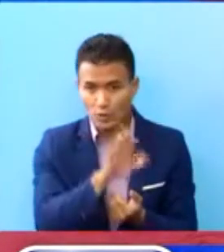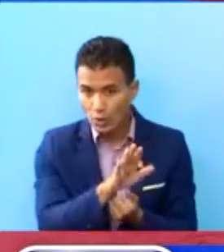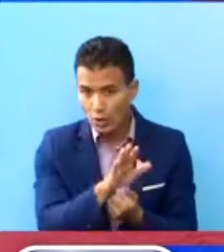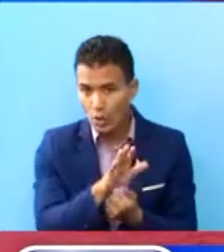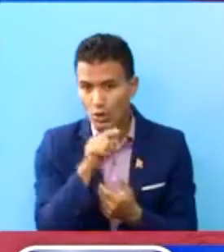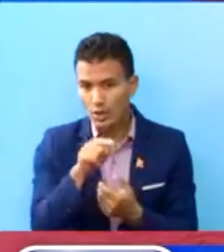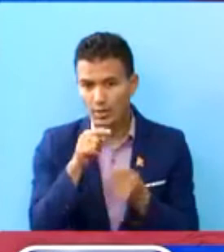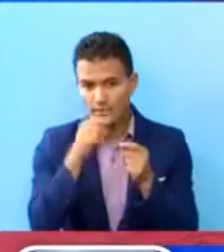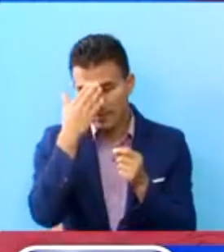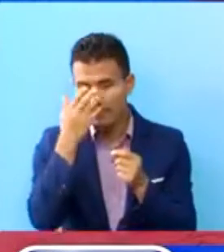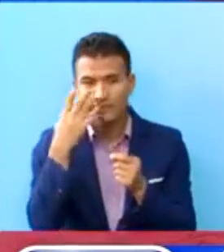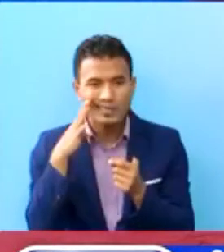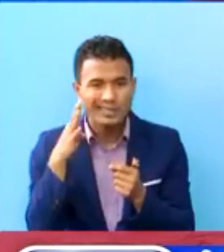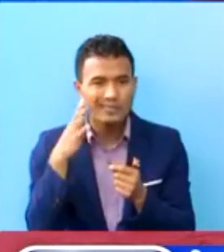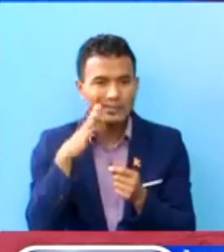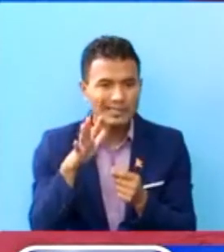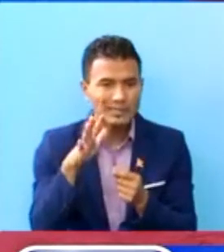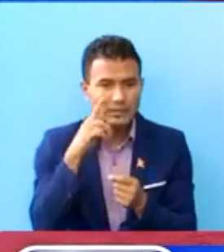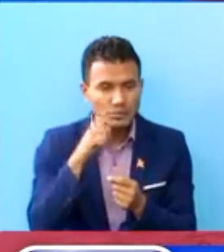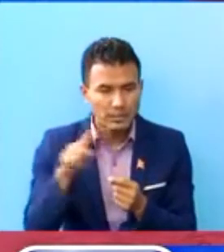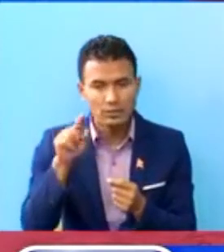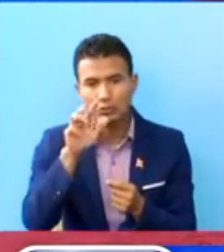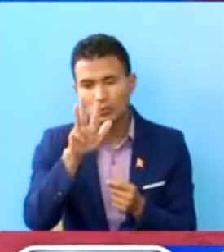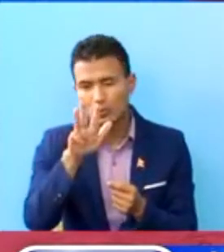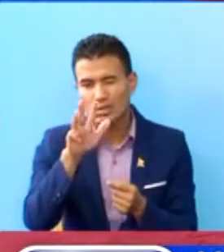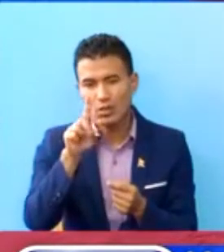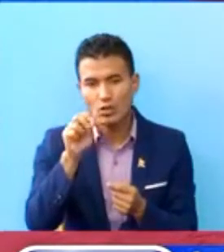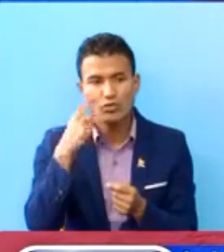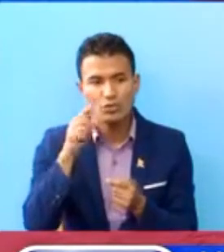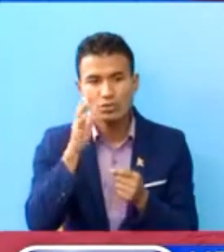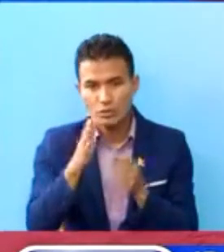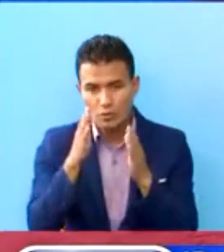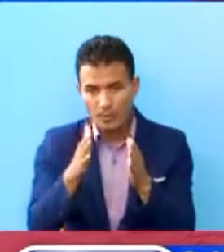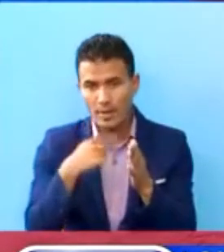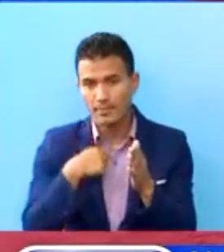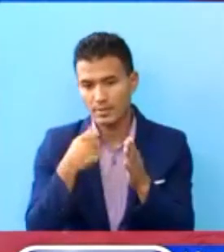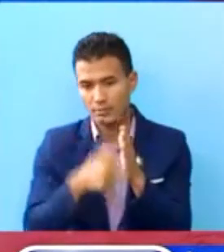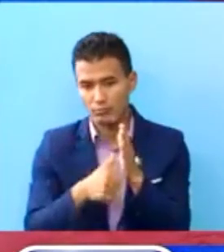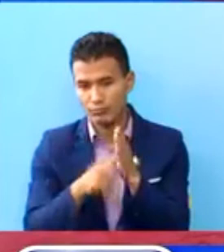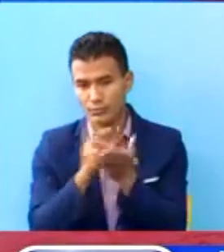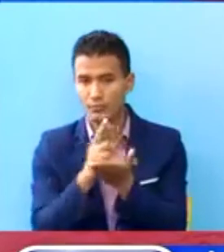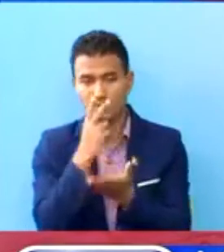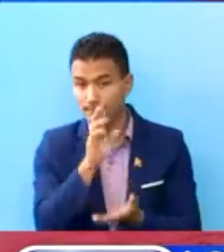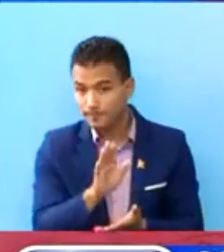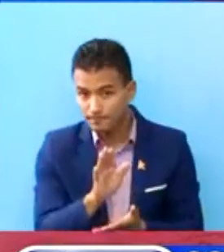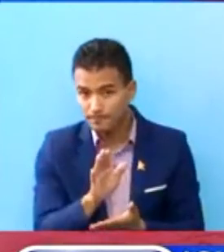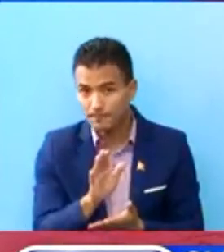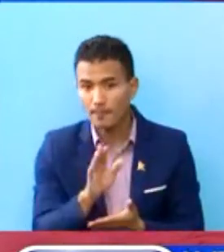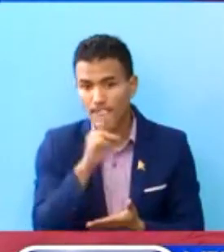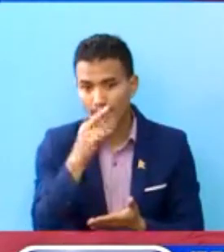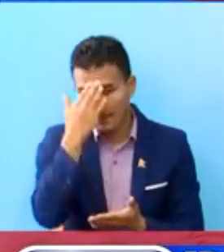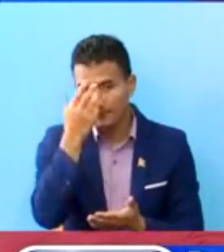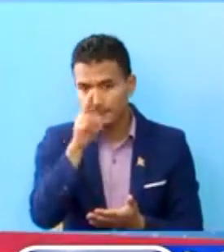चाहिँ इन्फेक्सन भएको 4-5 दिनदेखि 9-10 दिनसम्म यसको एक्युरेसी धेरै छ र